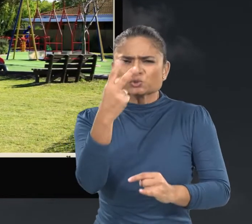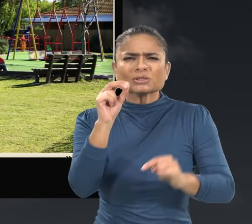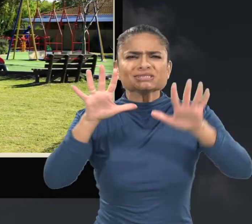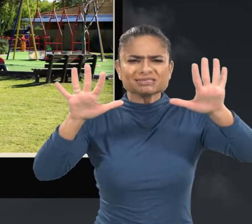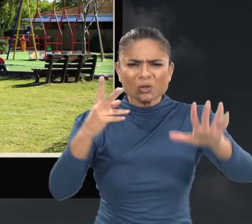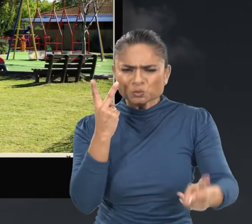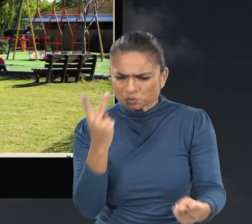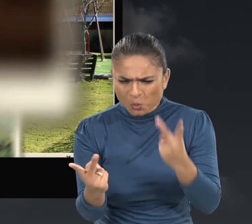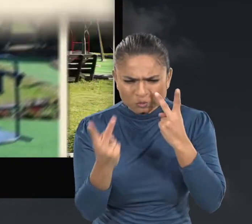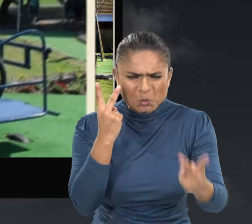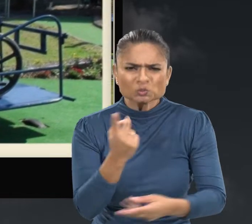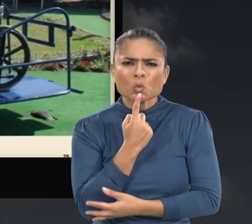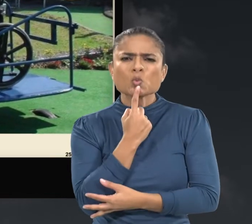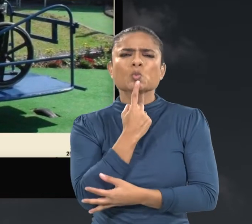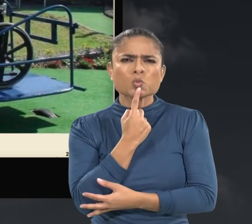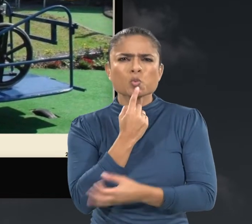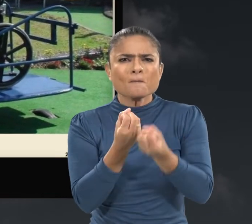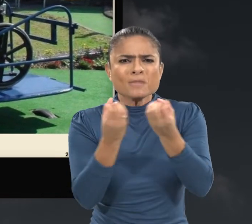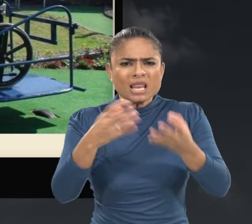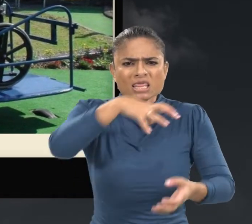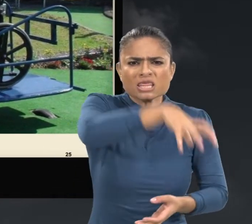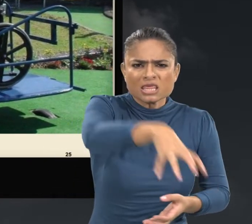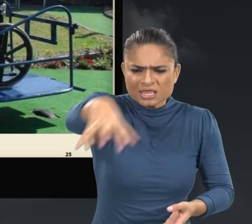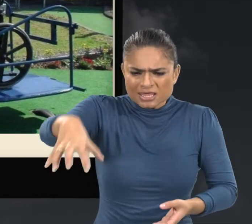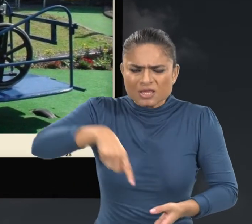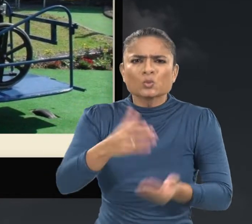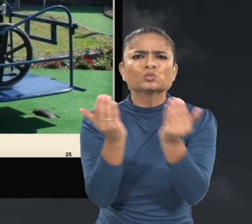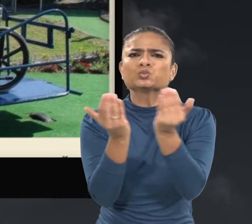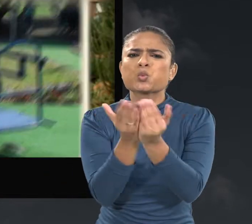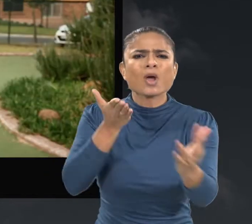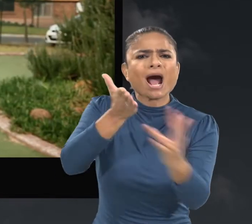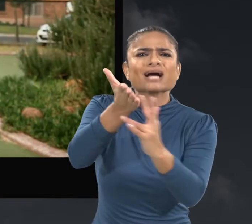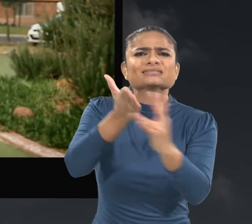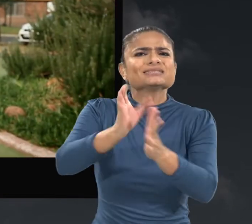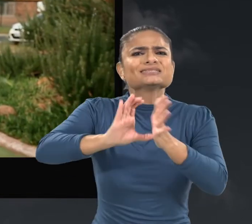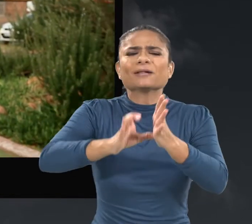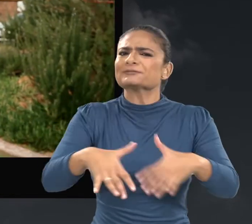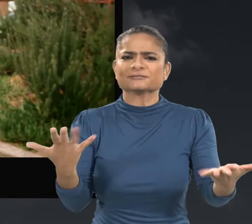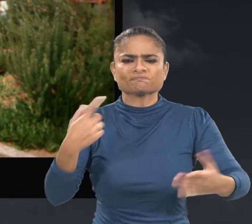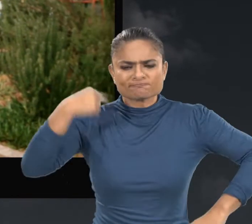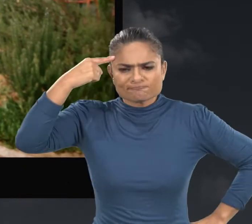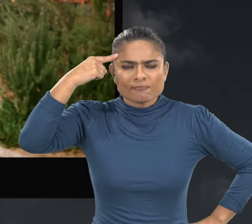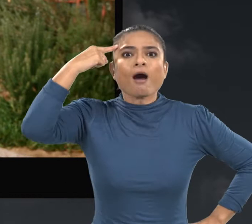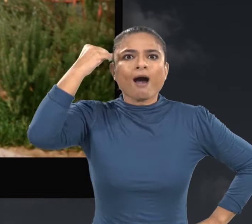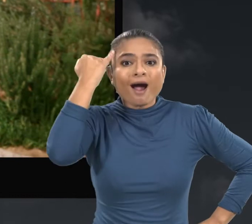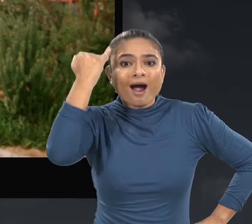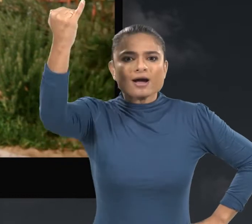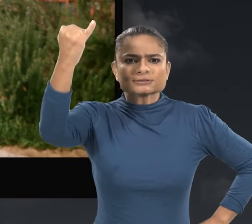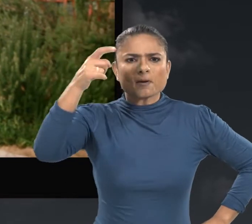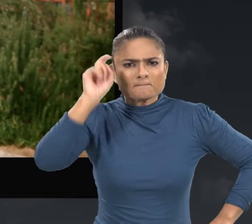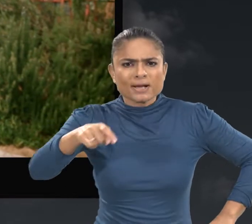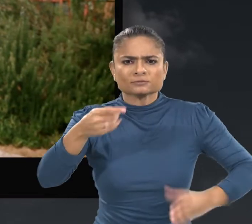Hier van 2010 rondom af het ons begin om te kyk waar ons skole geleë is en die idee was om